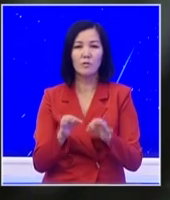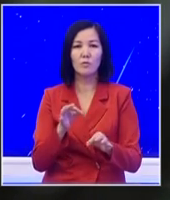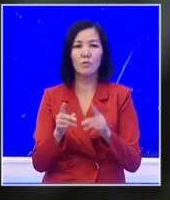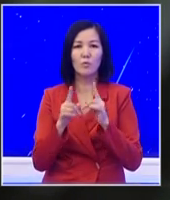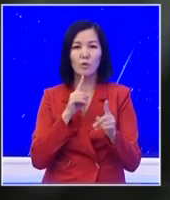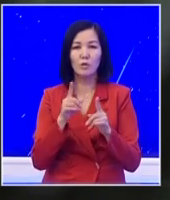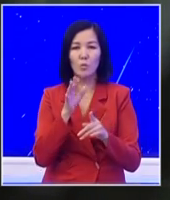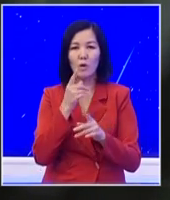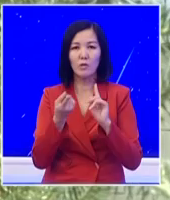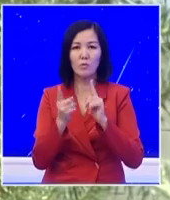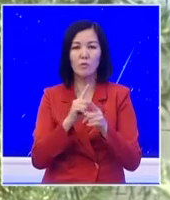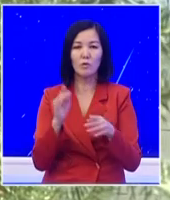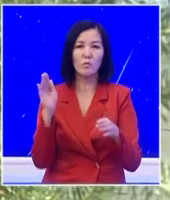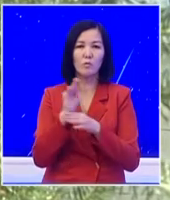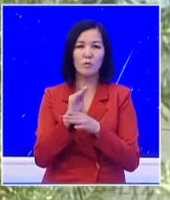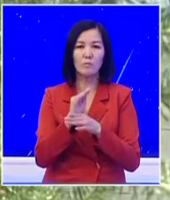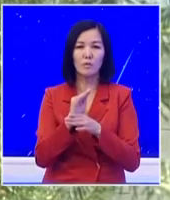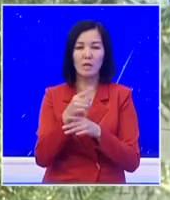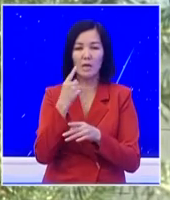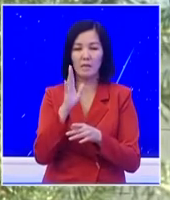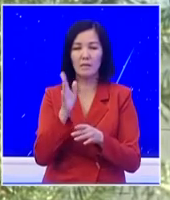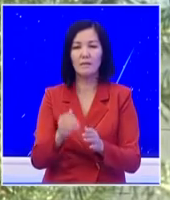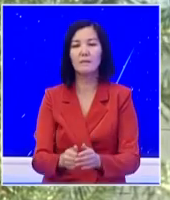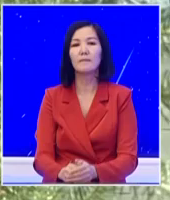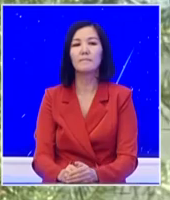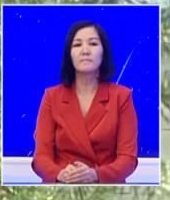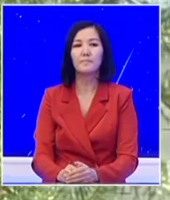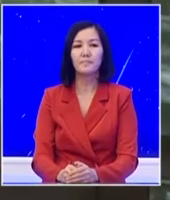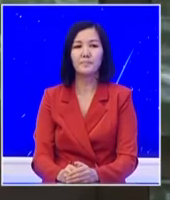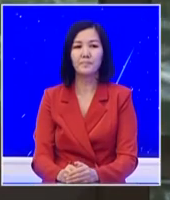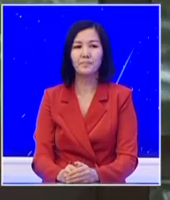отырыстарының уақыты өзгертіліп, қосымша айтылады, дейді саладағылар.